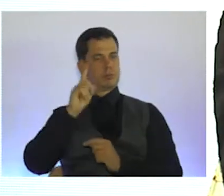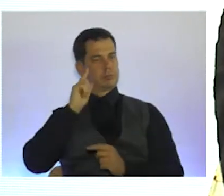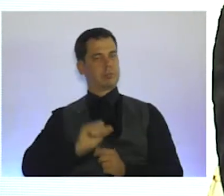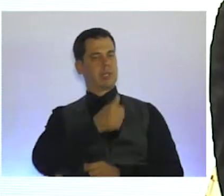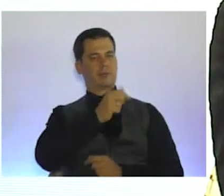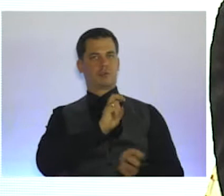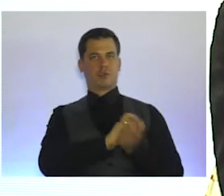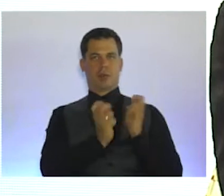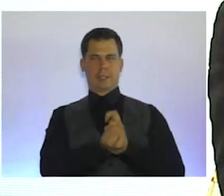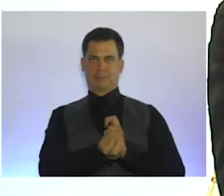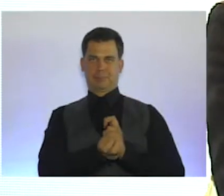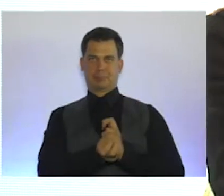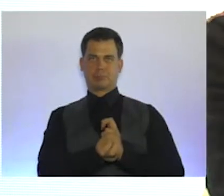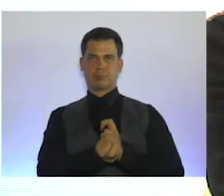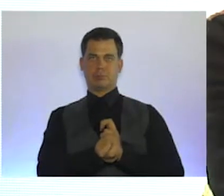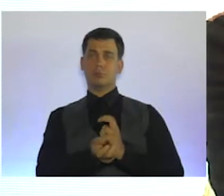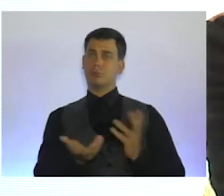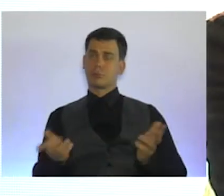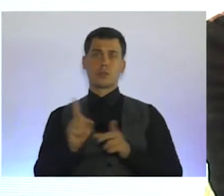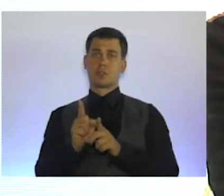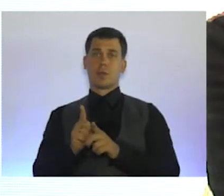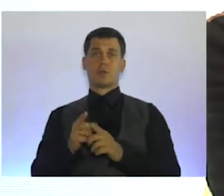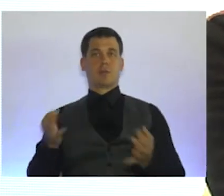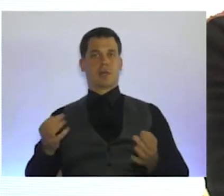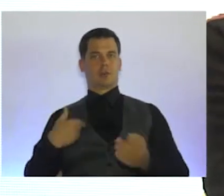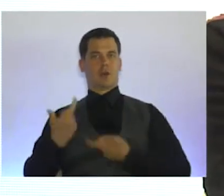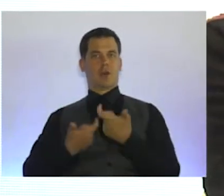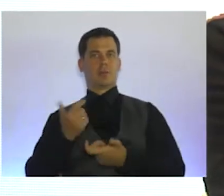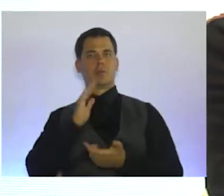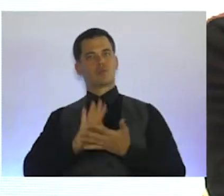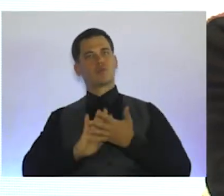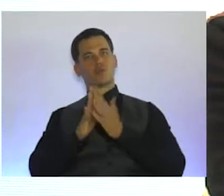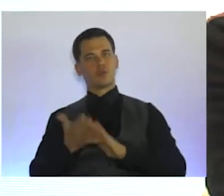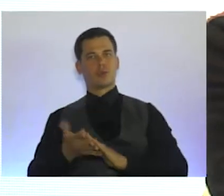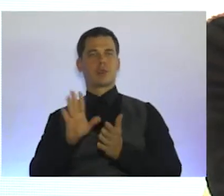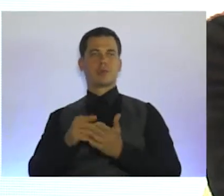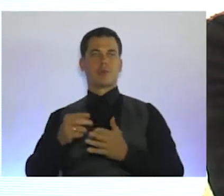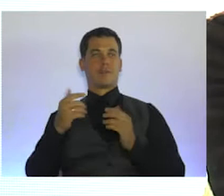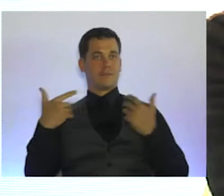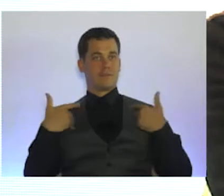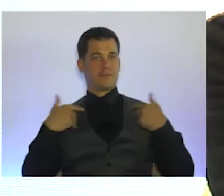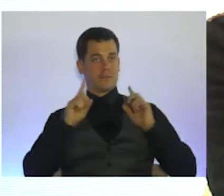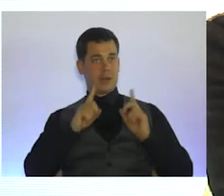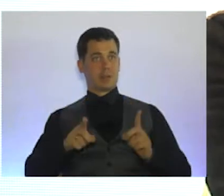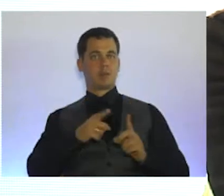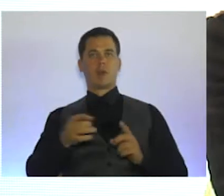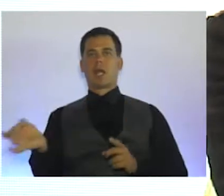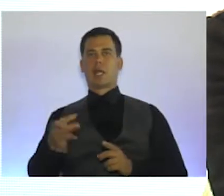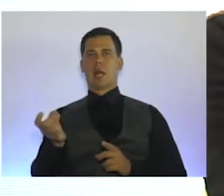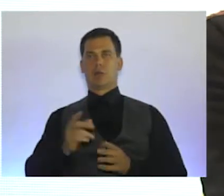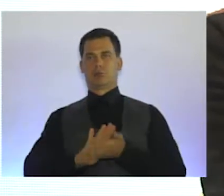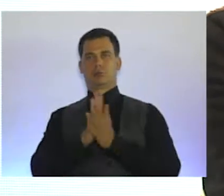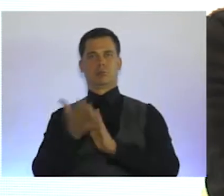walkę. I dokładnie to samo my robimy. My odzwierciedlamy jakiś fragment rzeczywistości w grze, tak jak